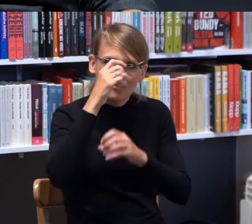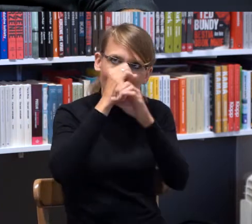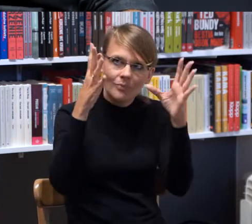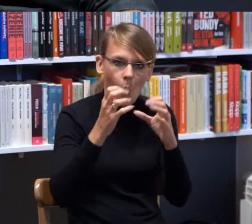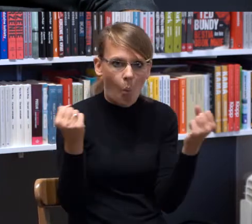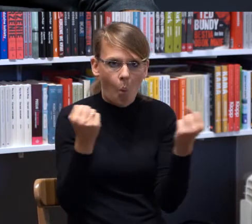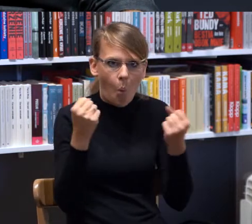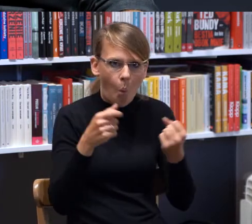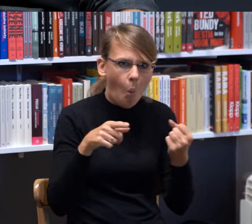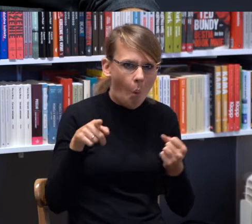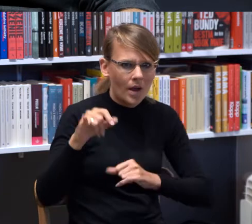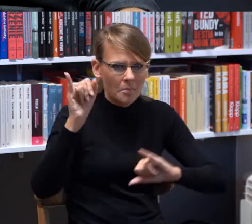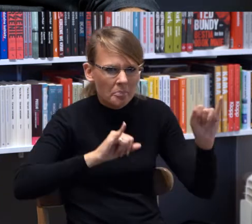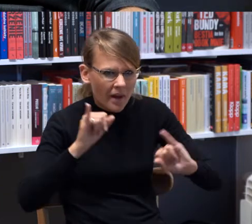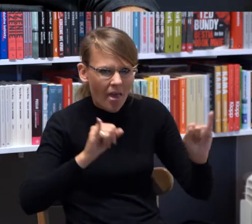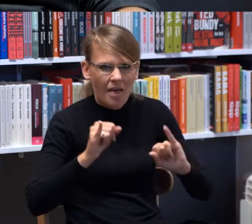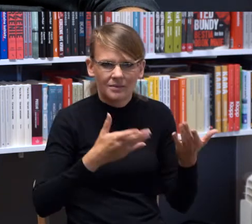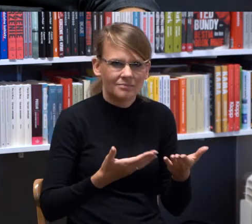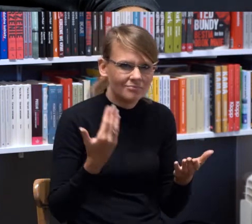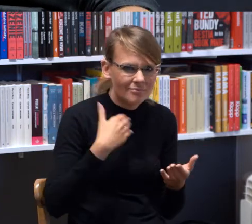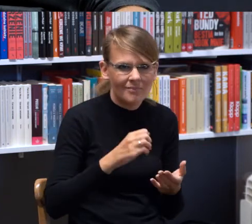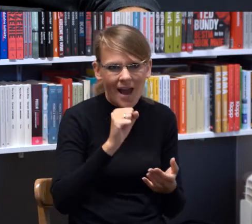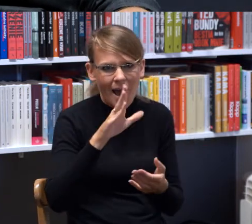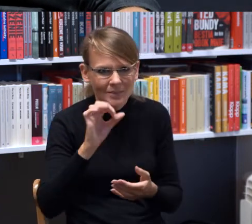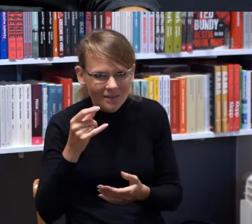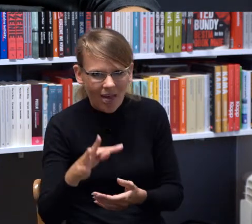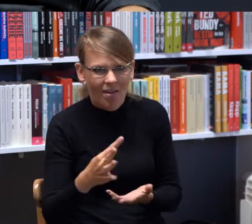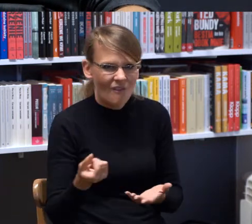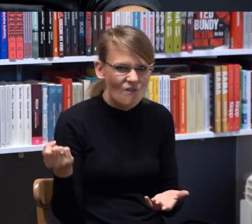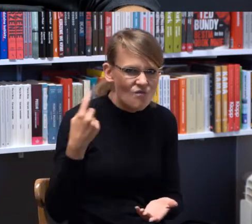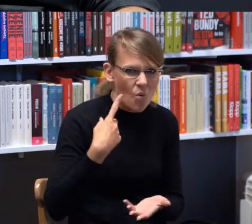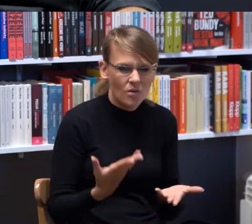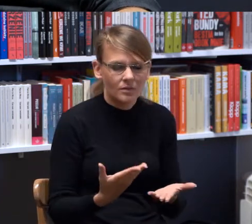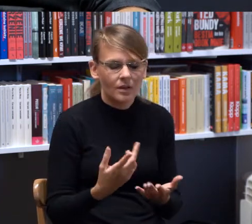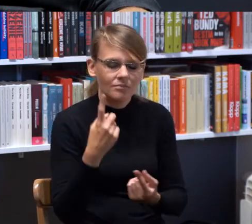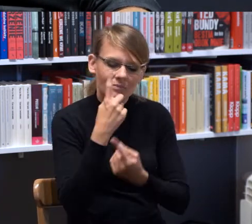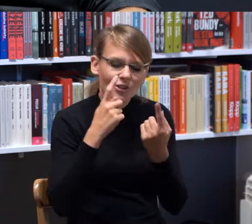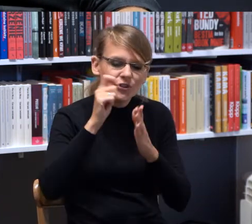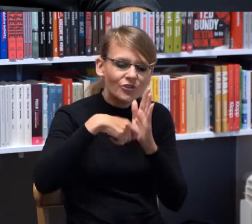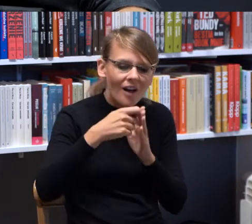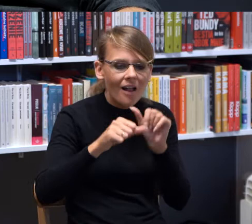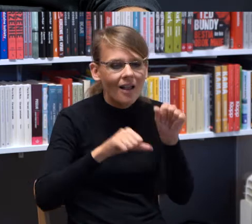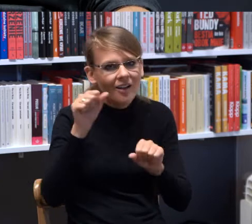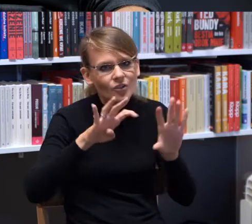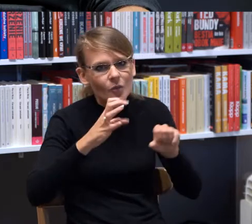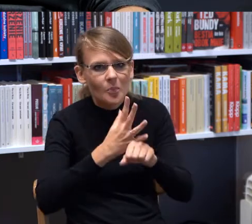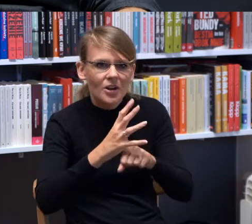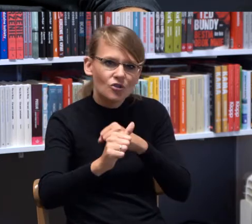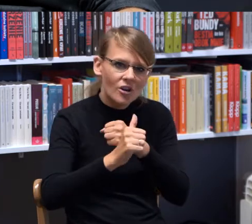impreza i absynt i woda lejąca się strumieniami. Myślisz świat filmowy lat tam 50-tych,